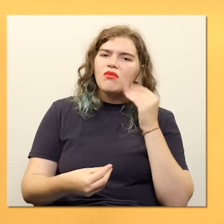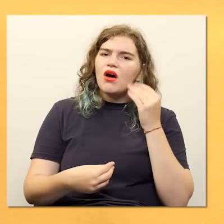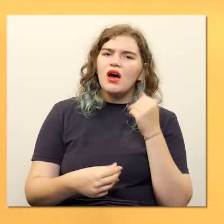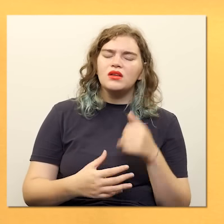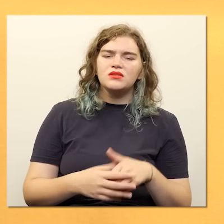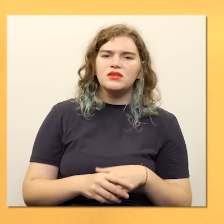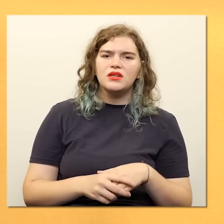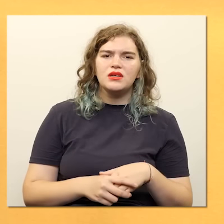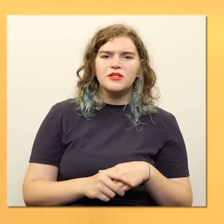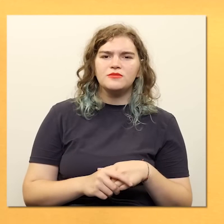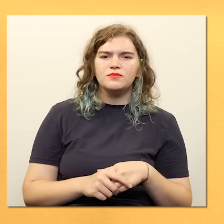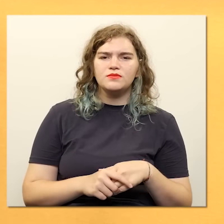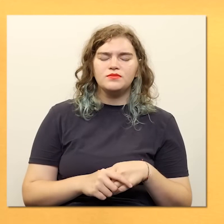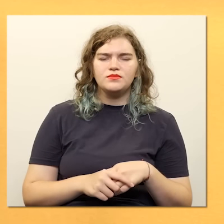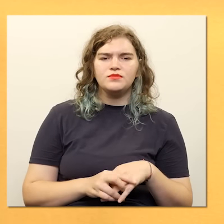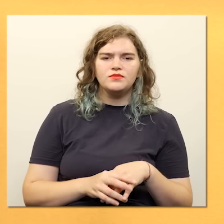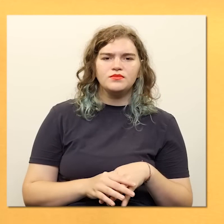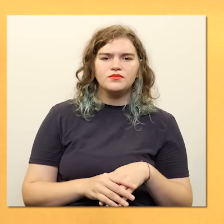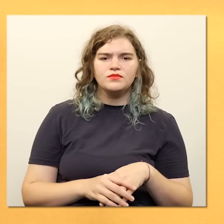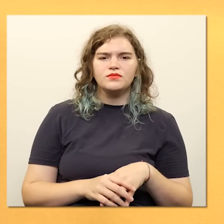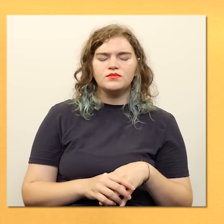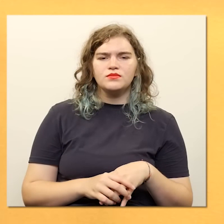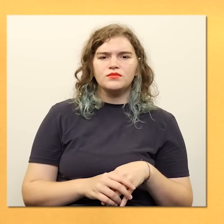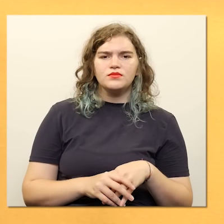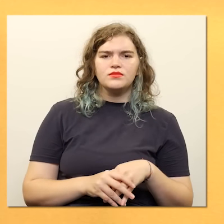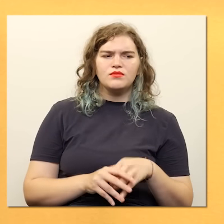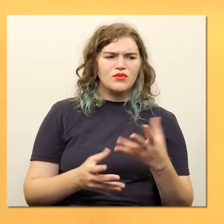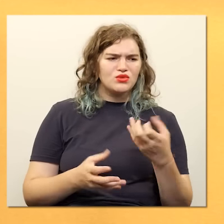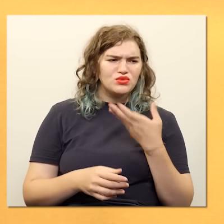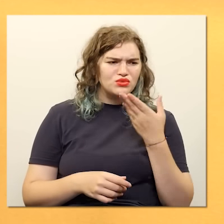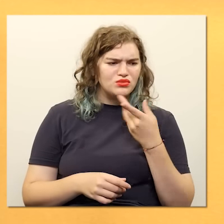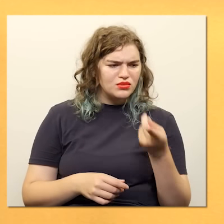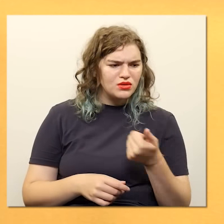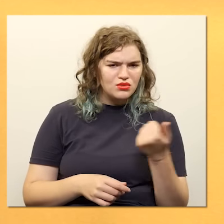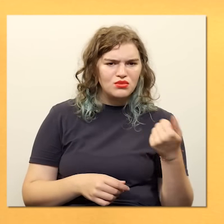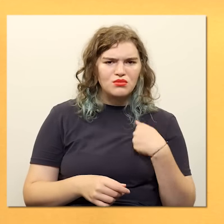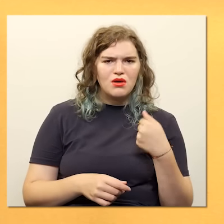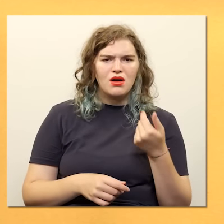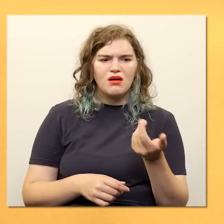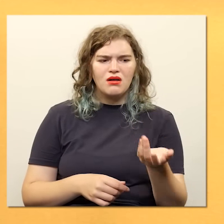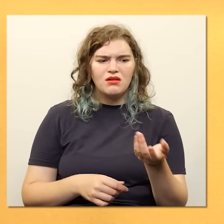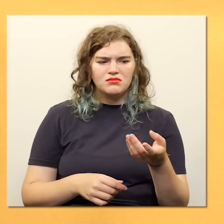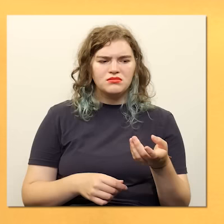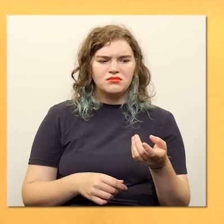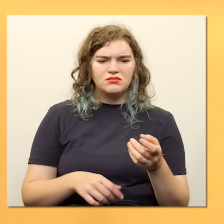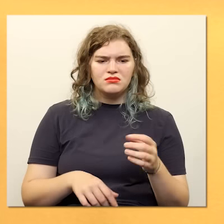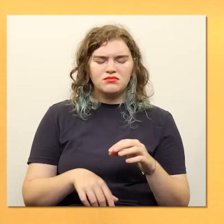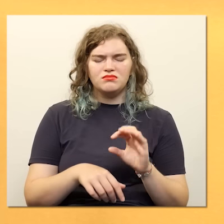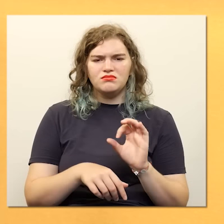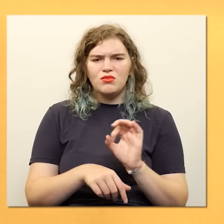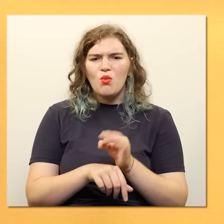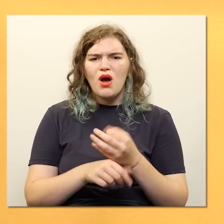îi dau la fetiță să mănânce. Dar zice, ce supă e asta, că-s numai ghiare?